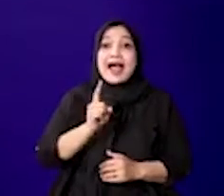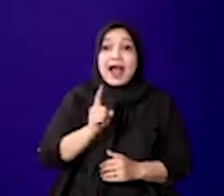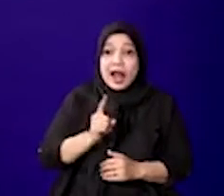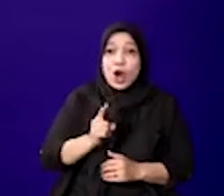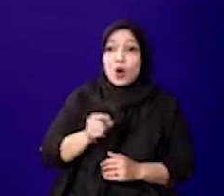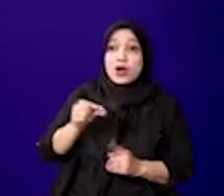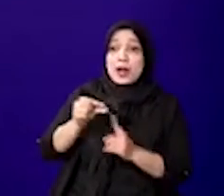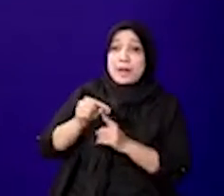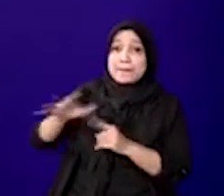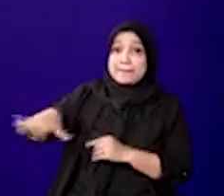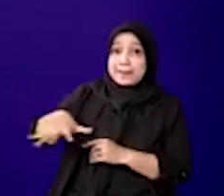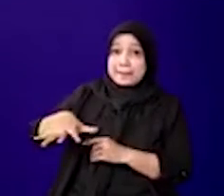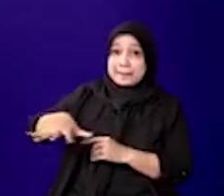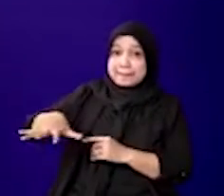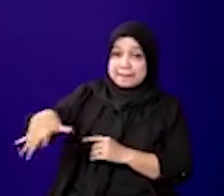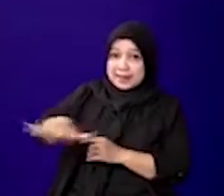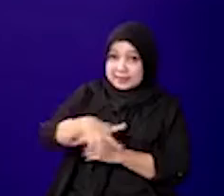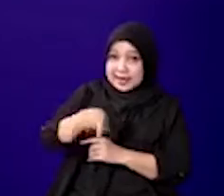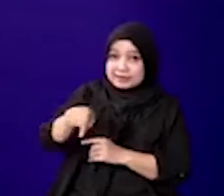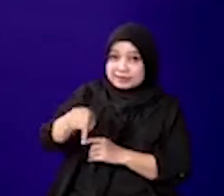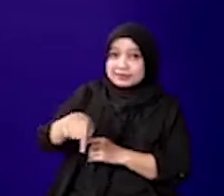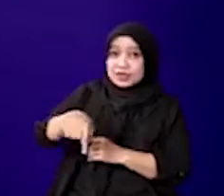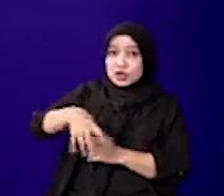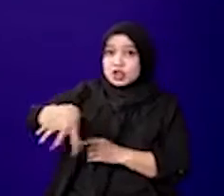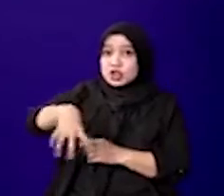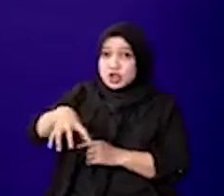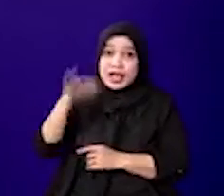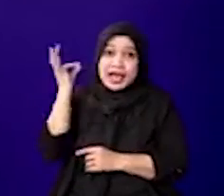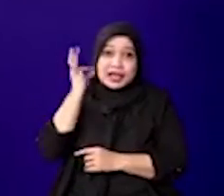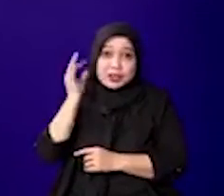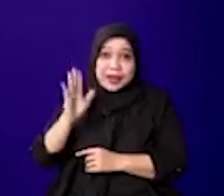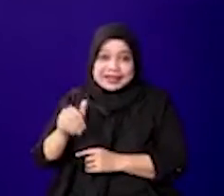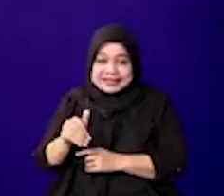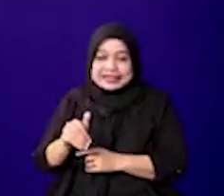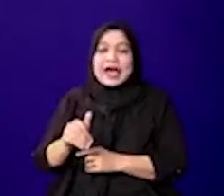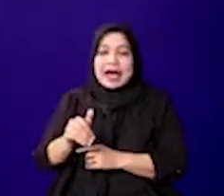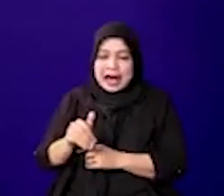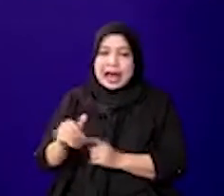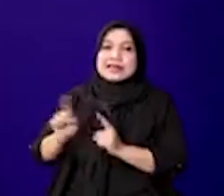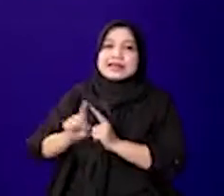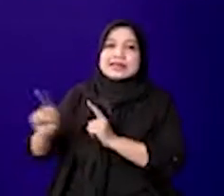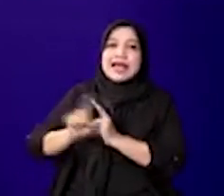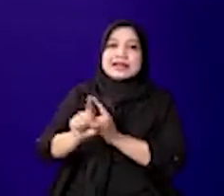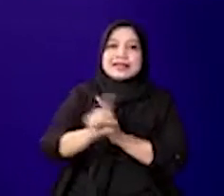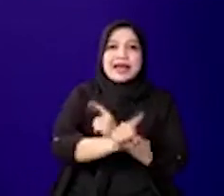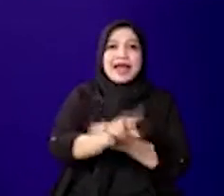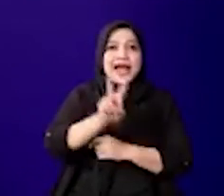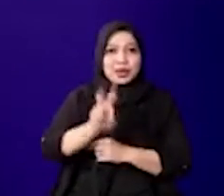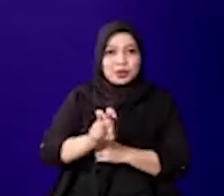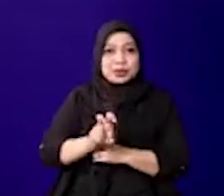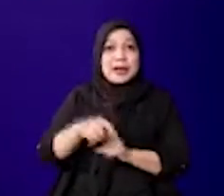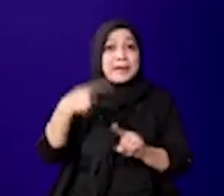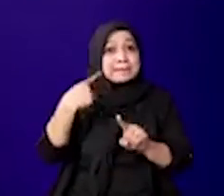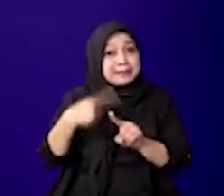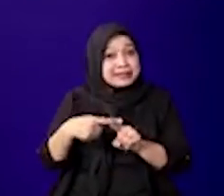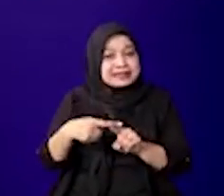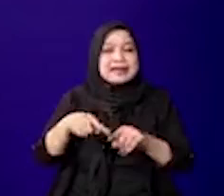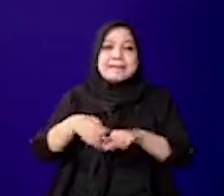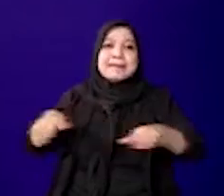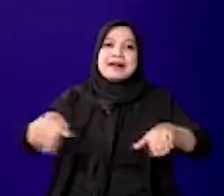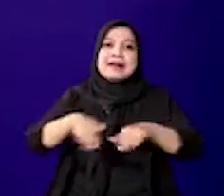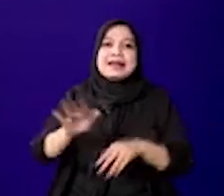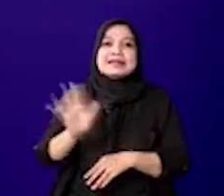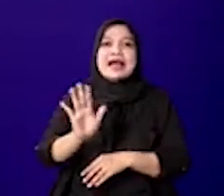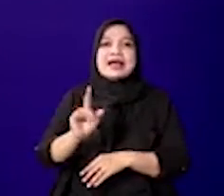jarak ee dan jangan berenang karena berenang di pantai pantai tidak mungkin enggak bisa pakai masker kemudian ee pakai